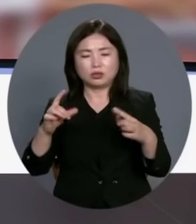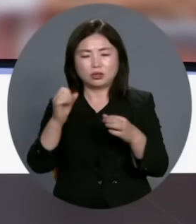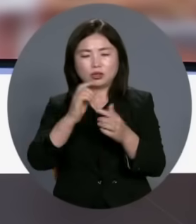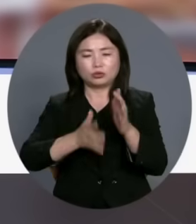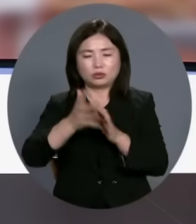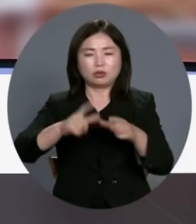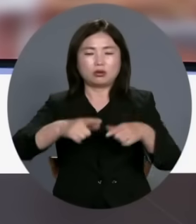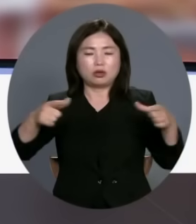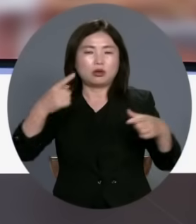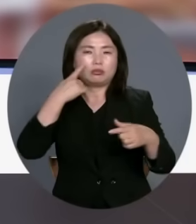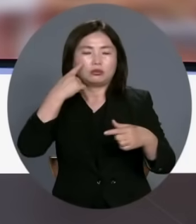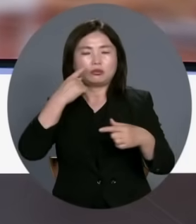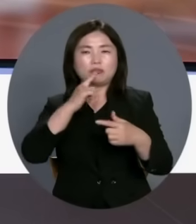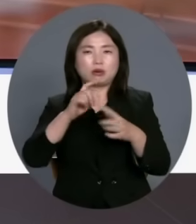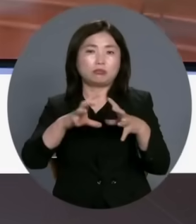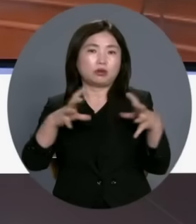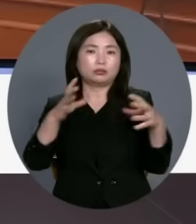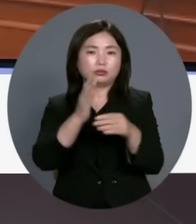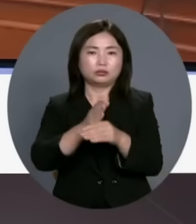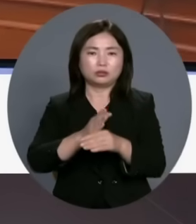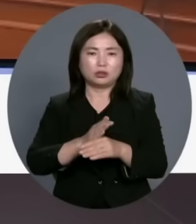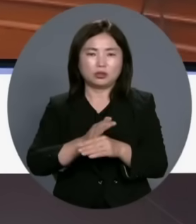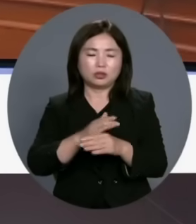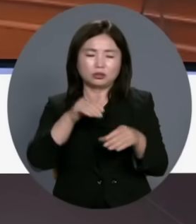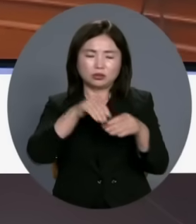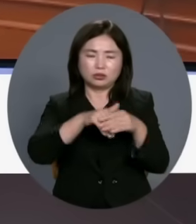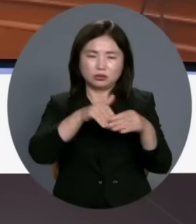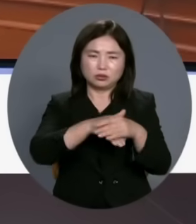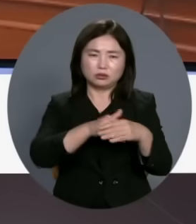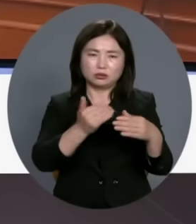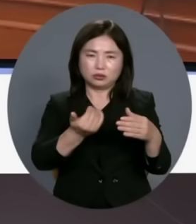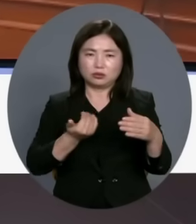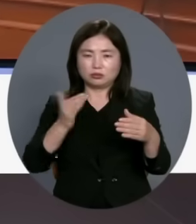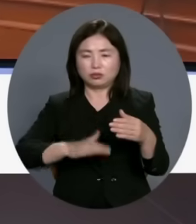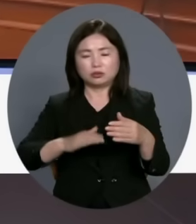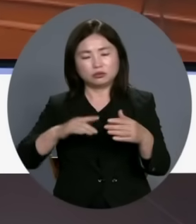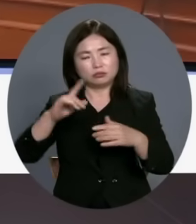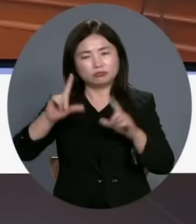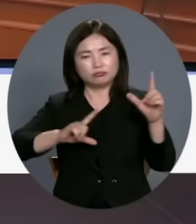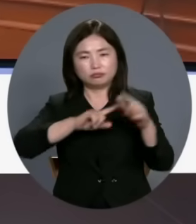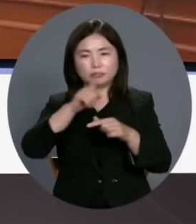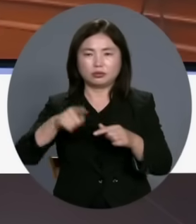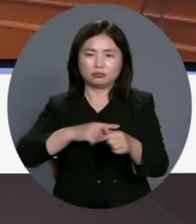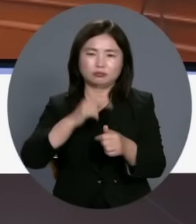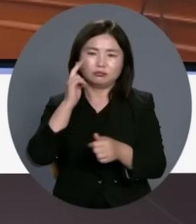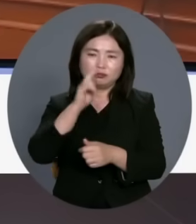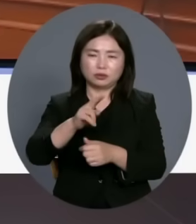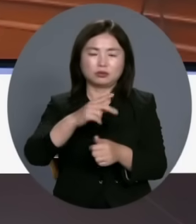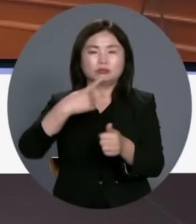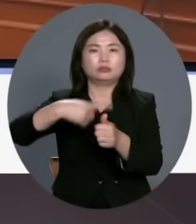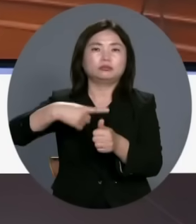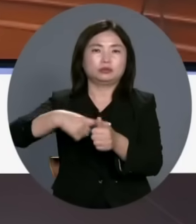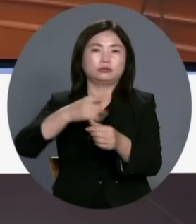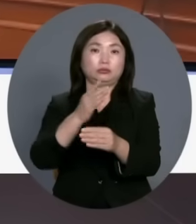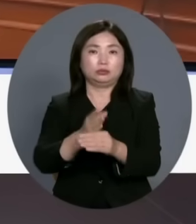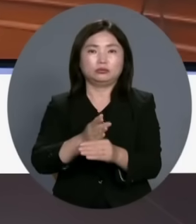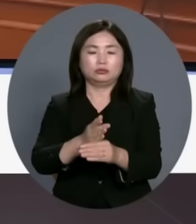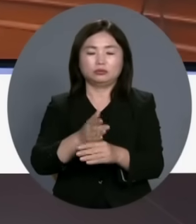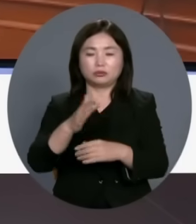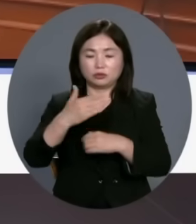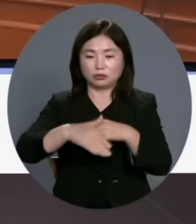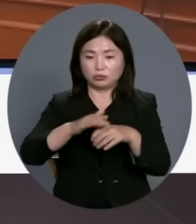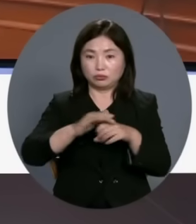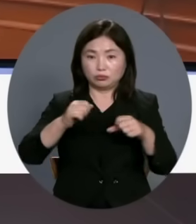있습니다. 아무리 표가 급한 선거를 앞두고 있다지만 도가 지나치다는 비판이 터져나오고 있는데요. 그런데